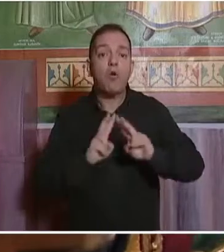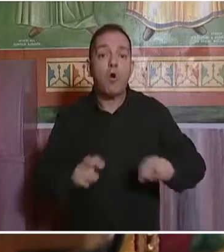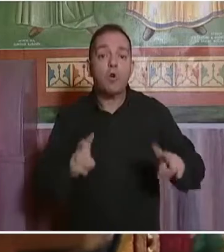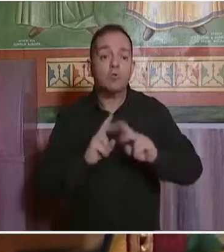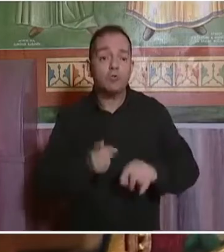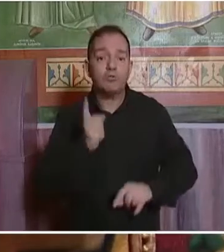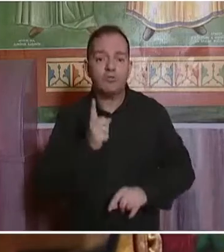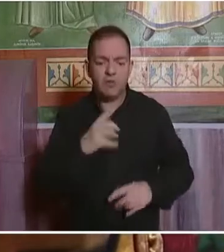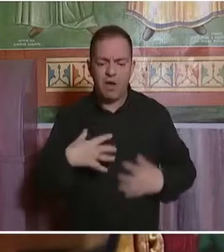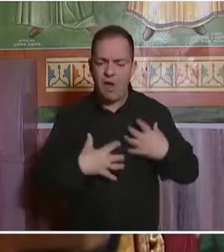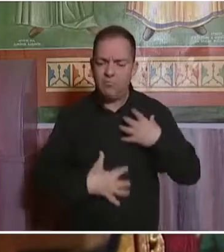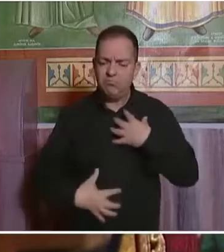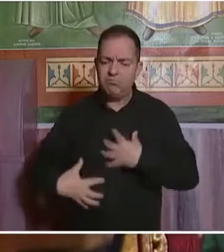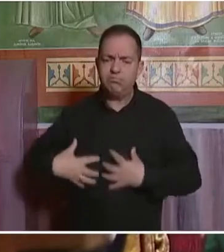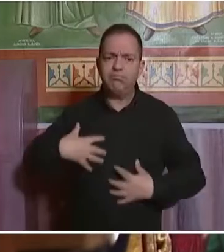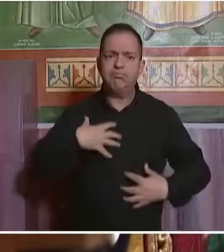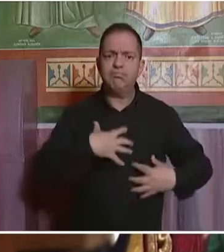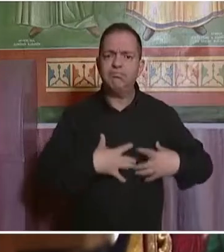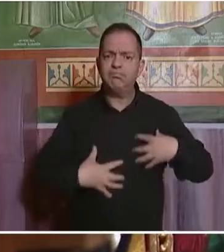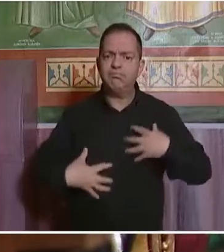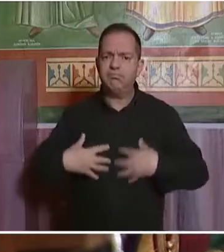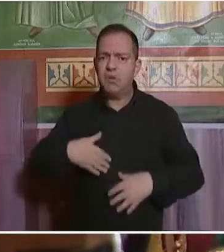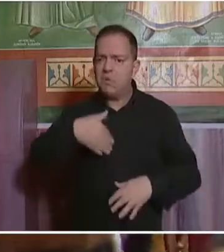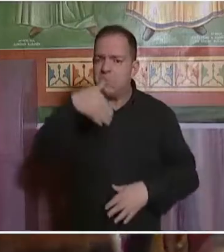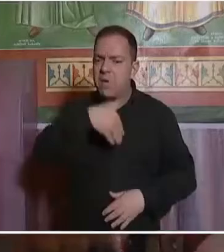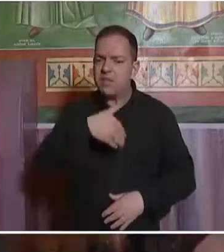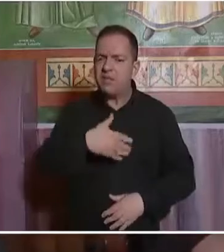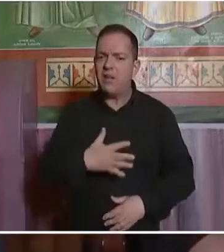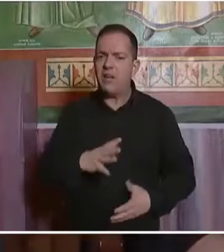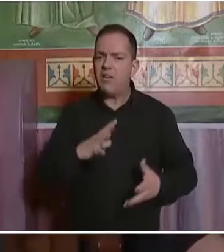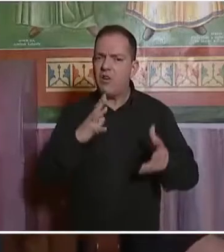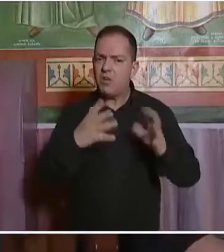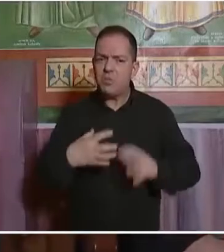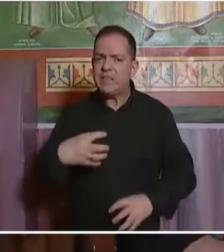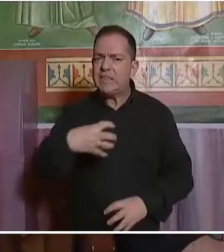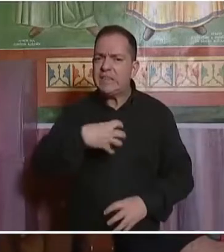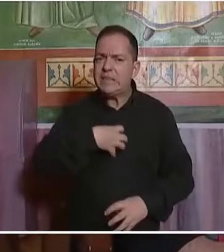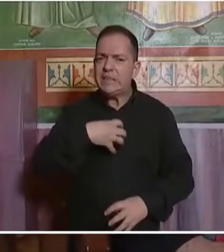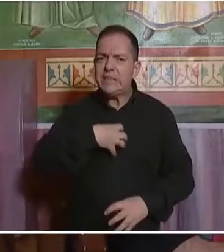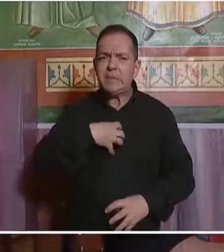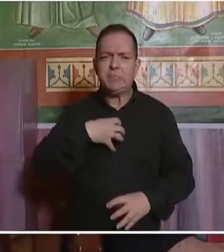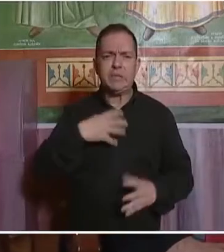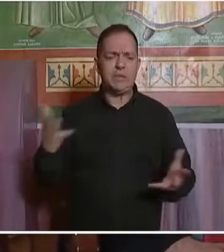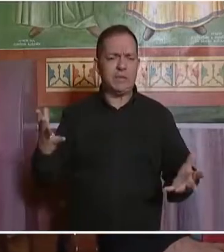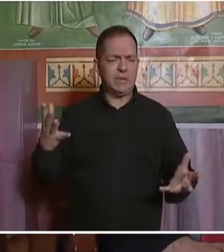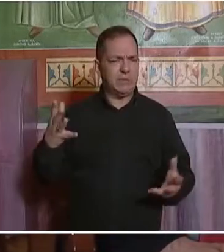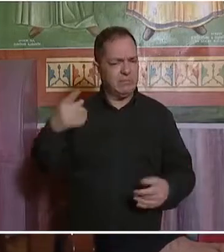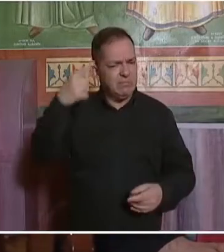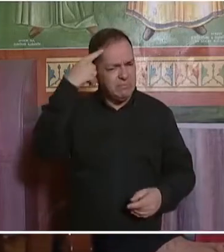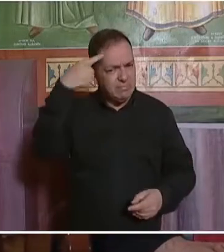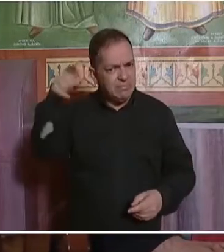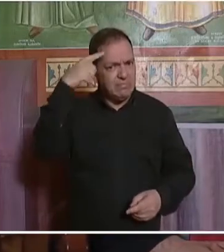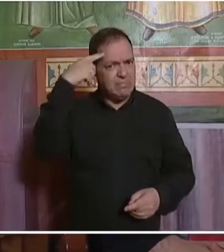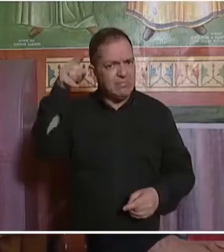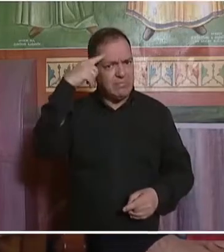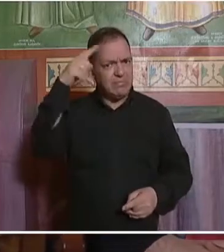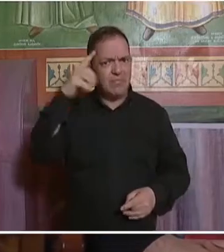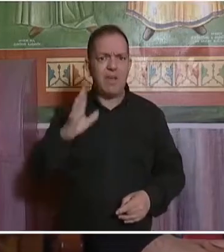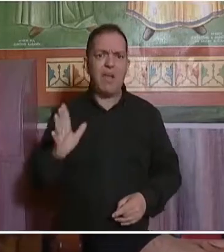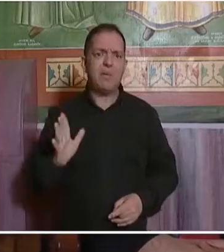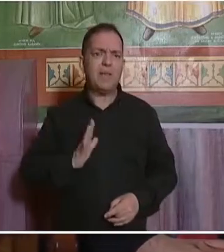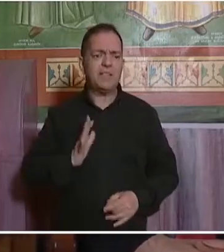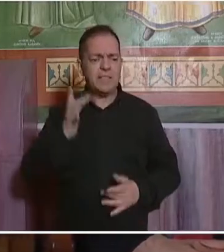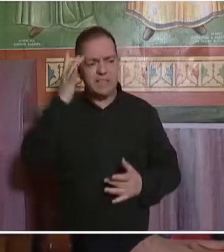εσωτερική αναστάτωση του ψυχικού κόσμου, για τις ερηνίες οι οποίες παρακολουθούν τον ένοχο